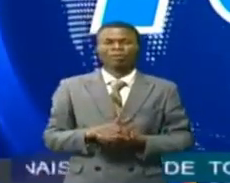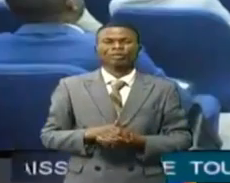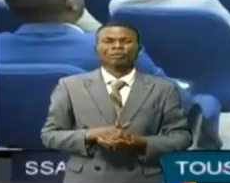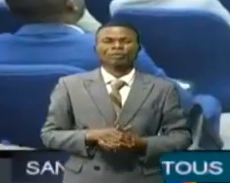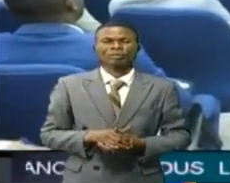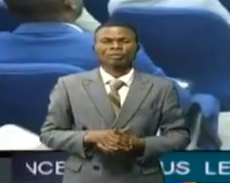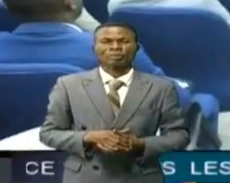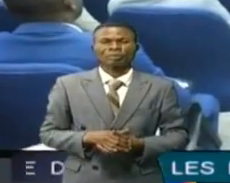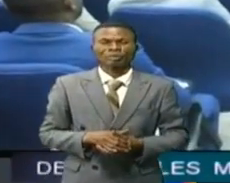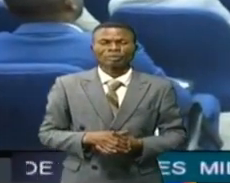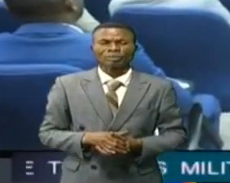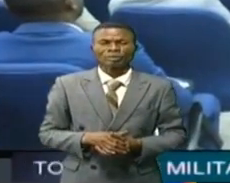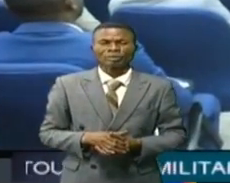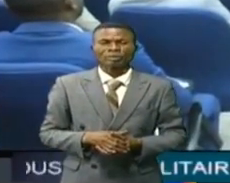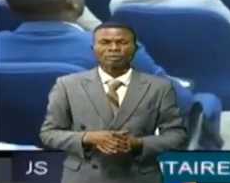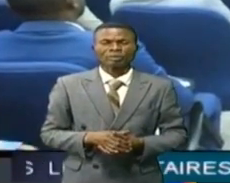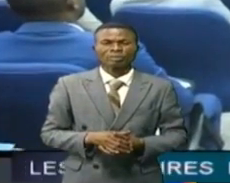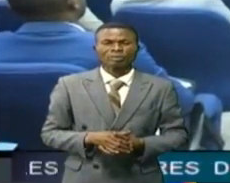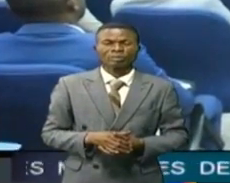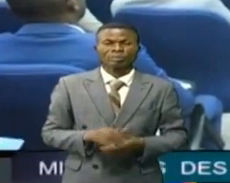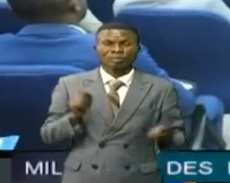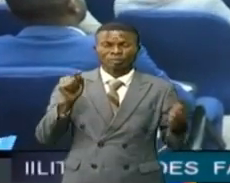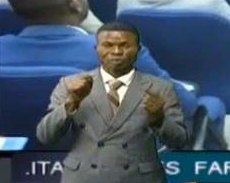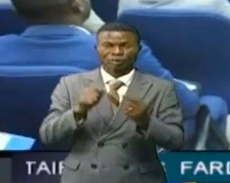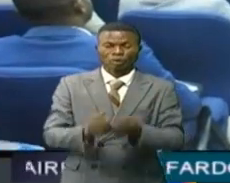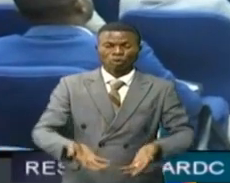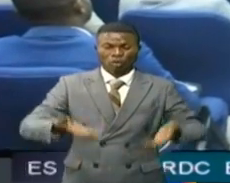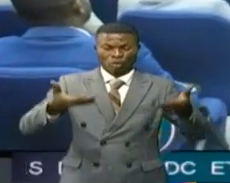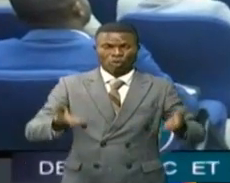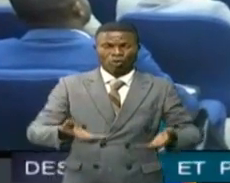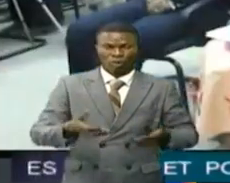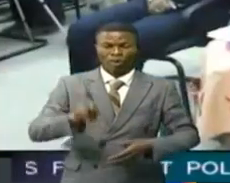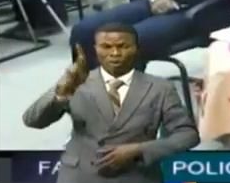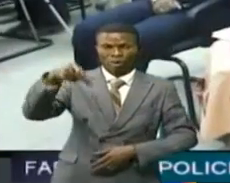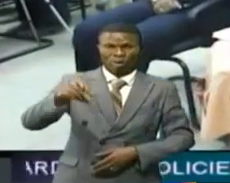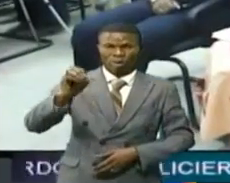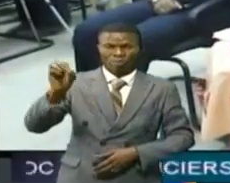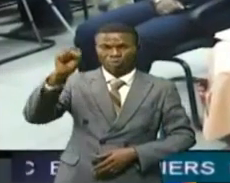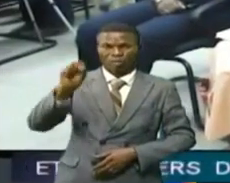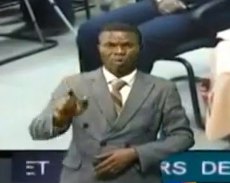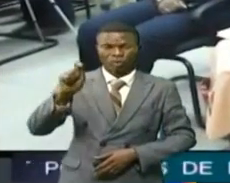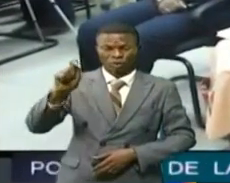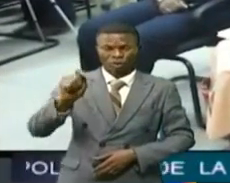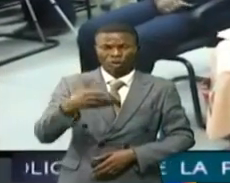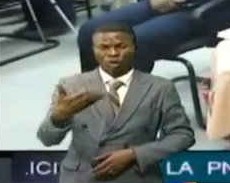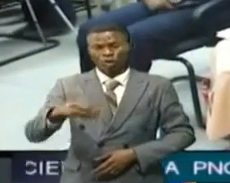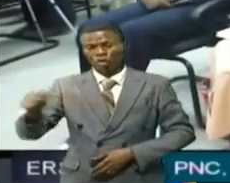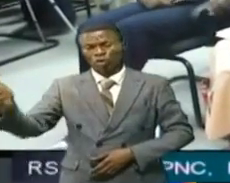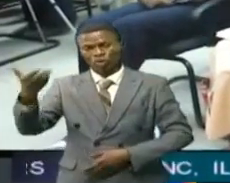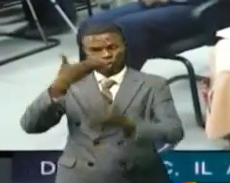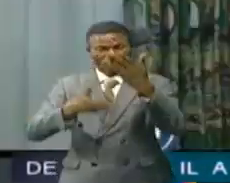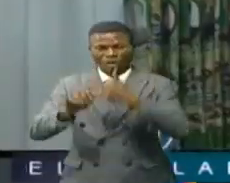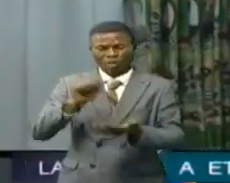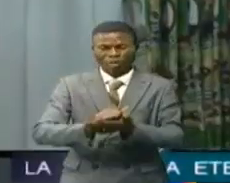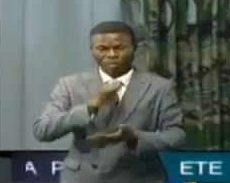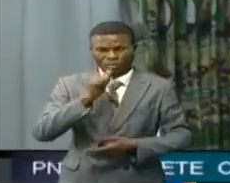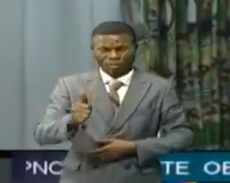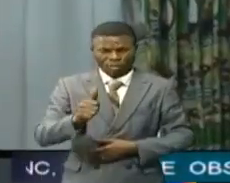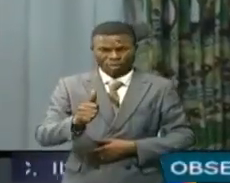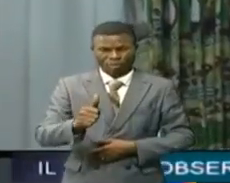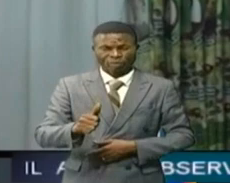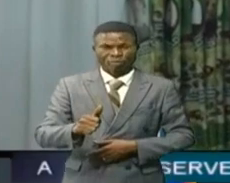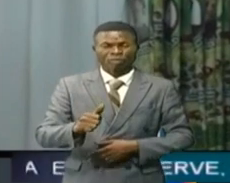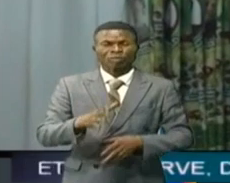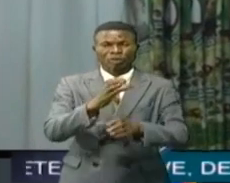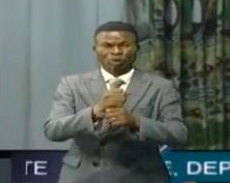parlent. Jusqu'à 2 kg, c'est la poste et rien ne remplace la poste. Tel est le slogan de la Poste congolaise qui détient